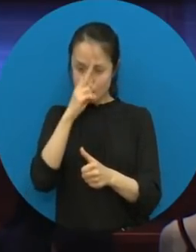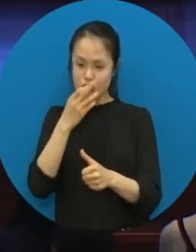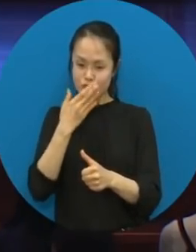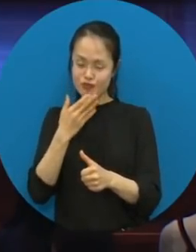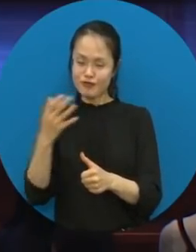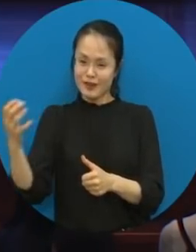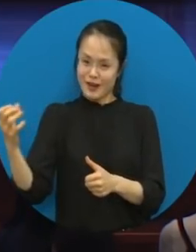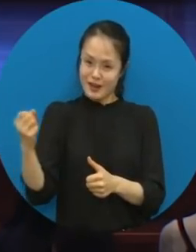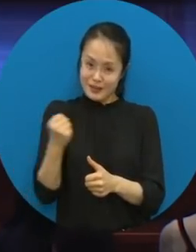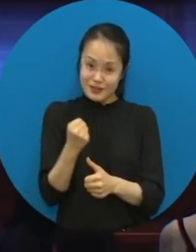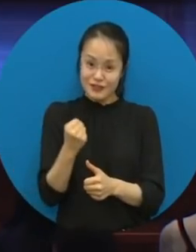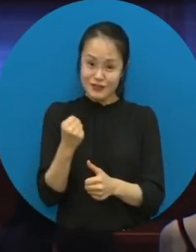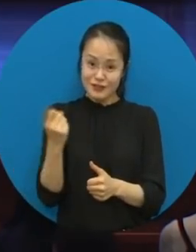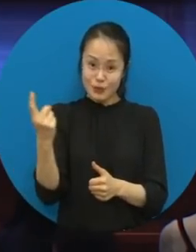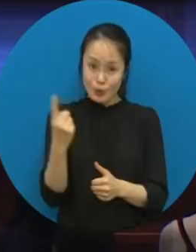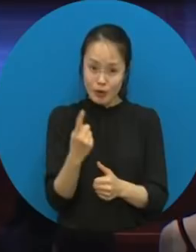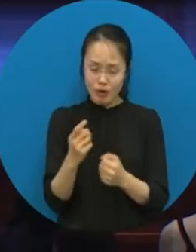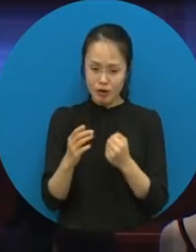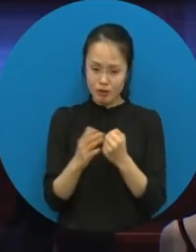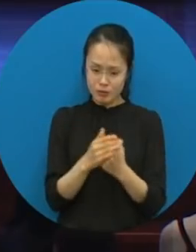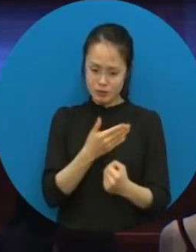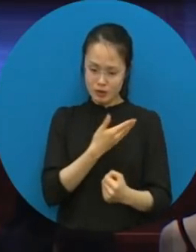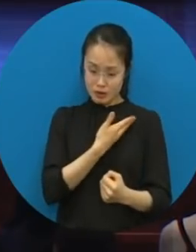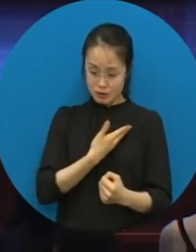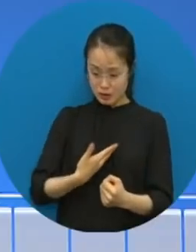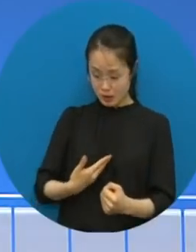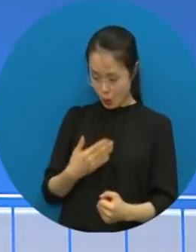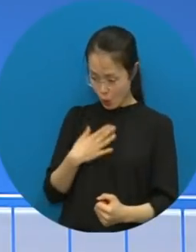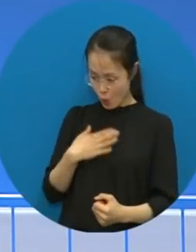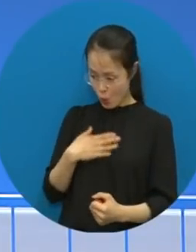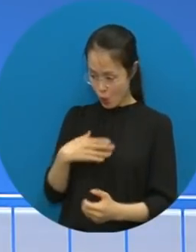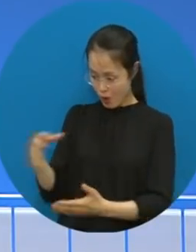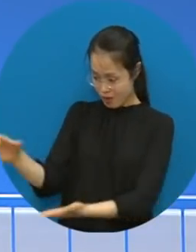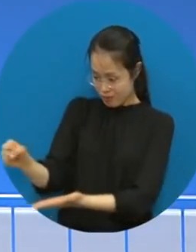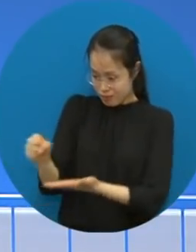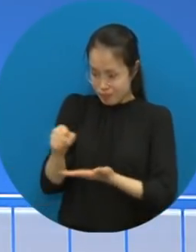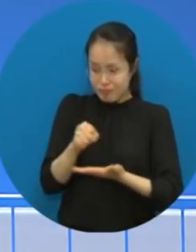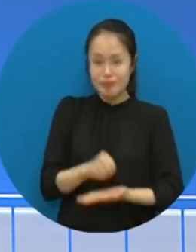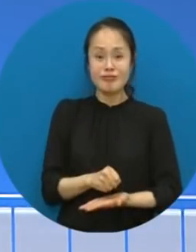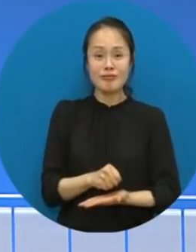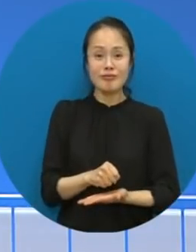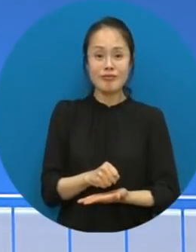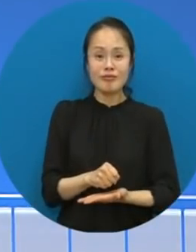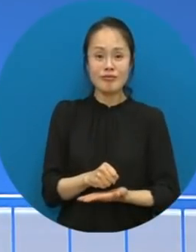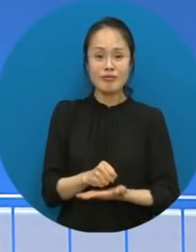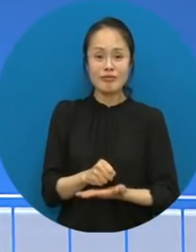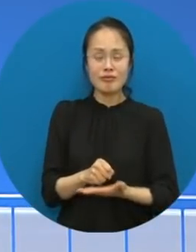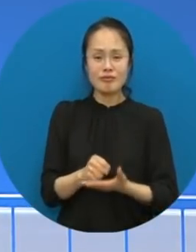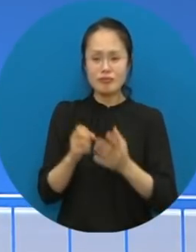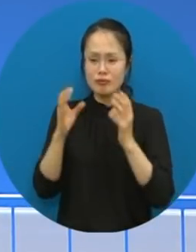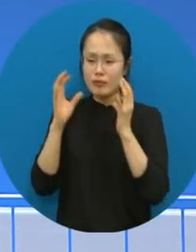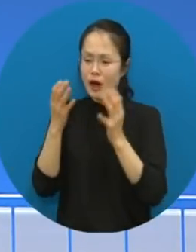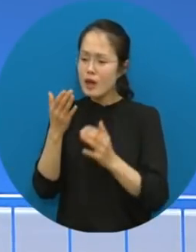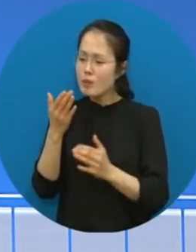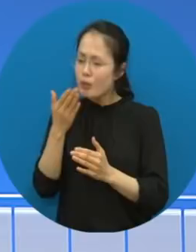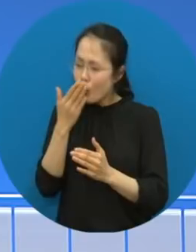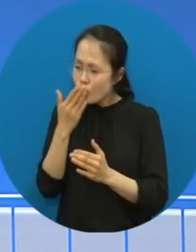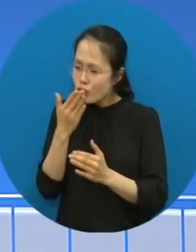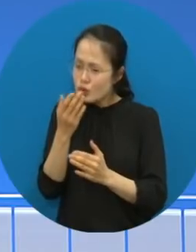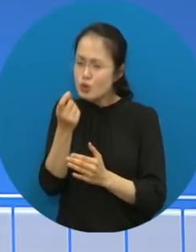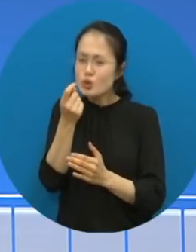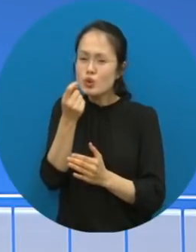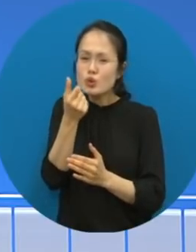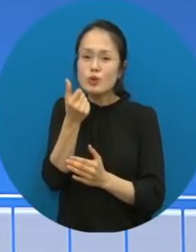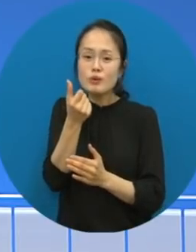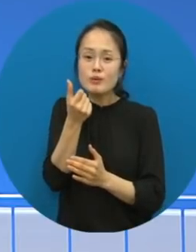내밀었죠. 참 괘씸한 생각입니다. 그죠? 제가 보기엔 그건 믿음의 행동은 아니었습니다. 그러나 예수님의 그